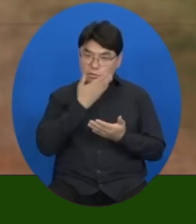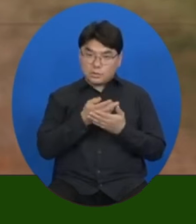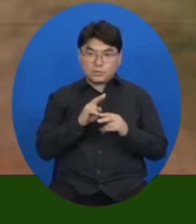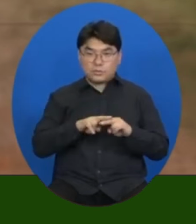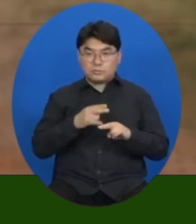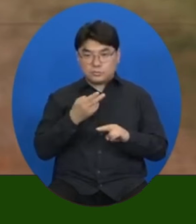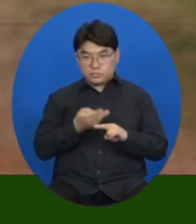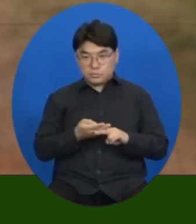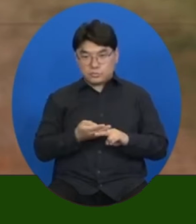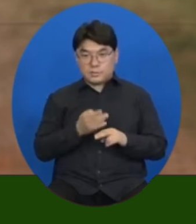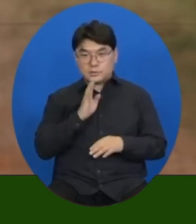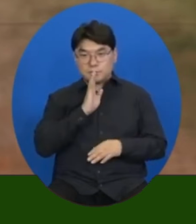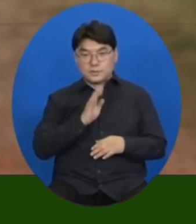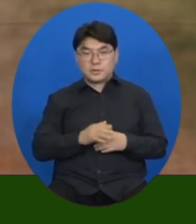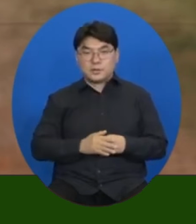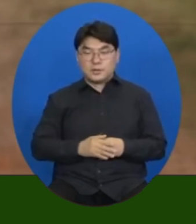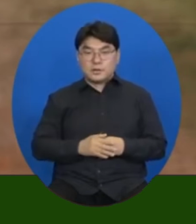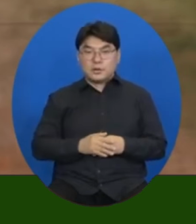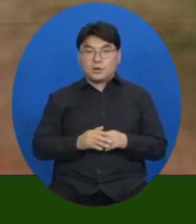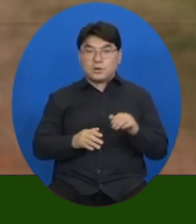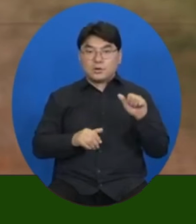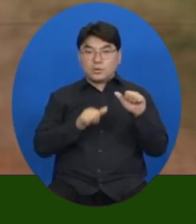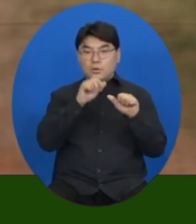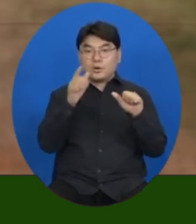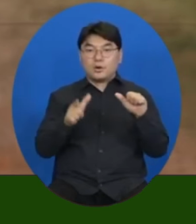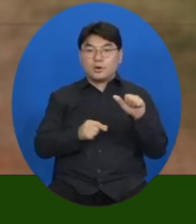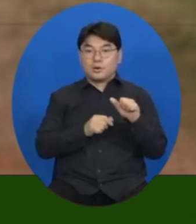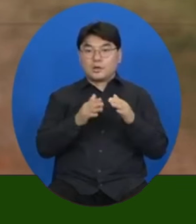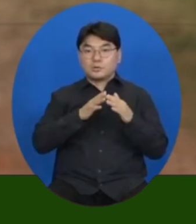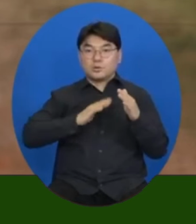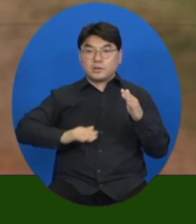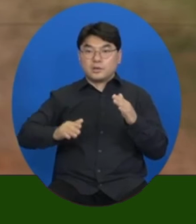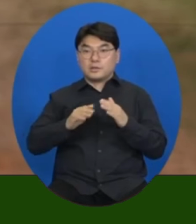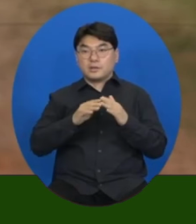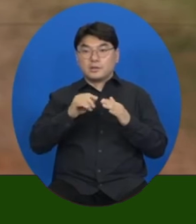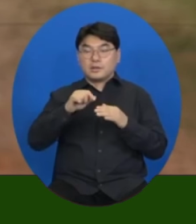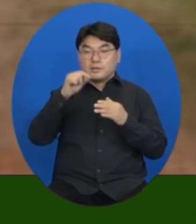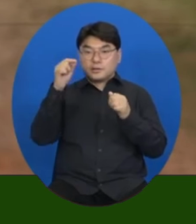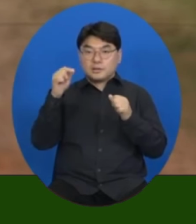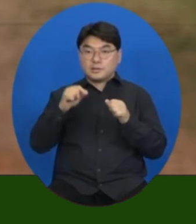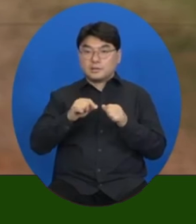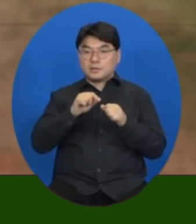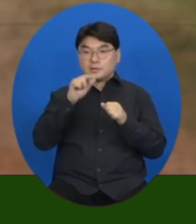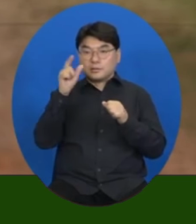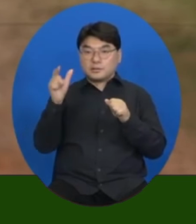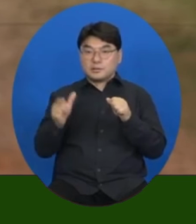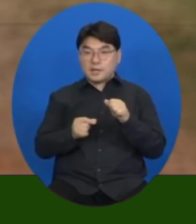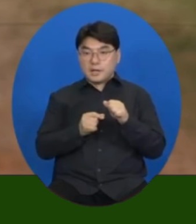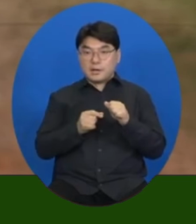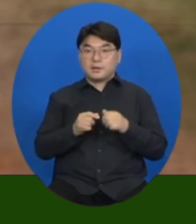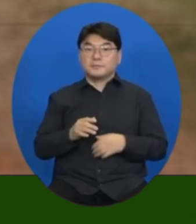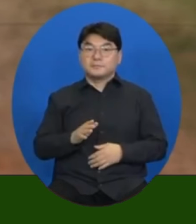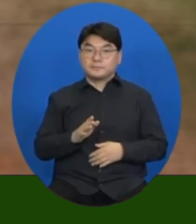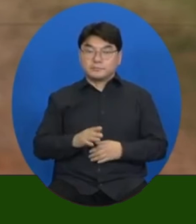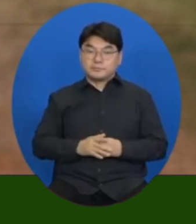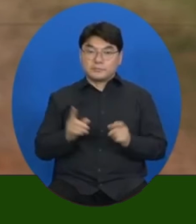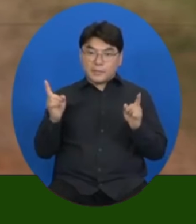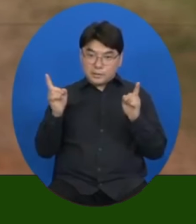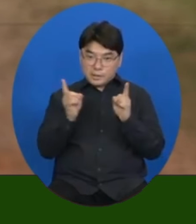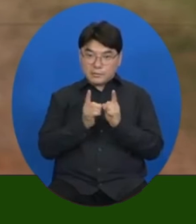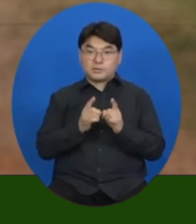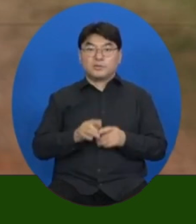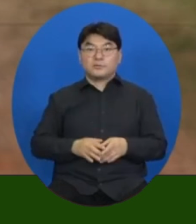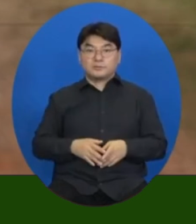우리 이제 5월에 가정의 달를 맞이하면서 우리 자녀들에게 줄 수 있는 가장 가장